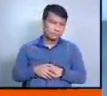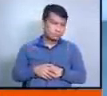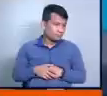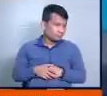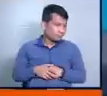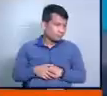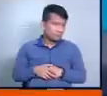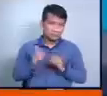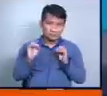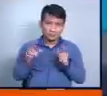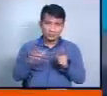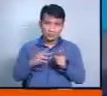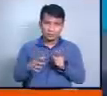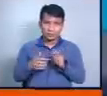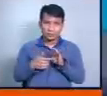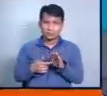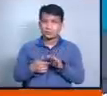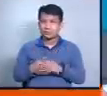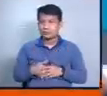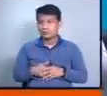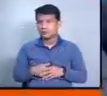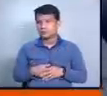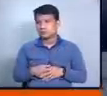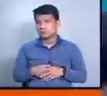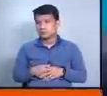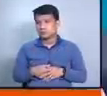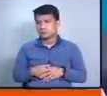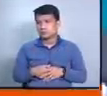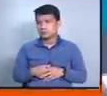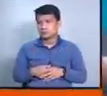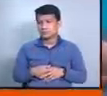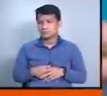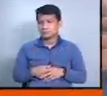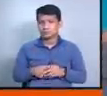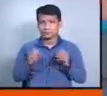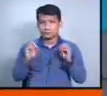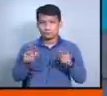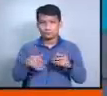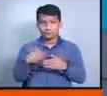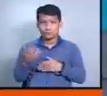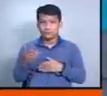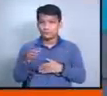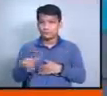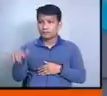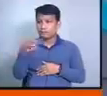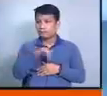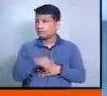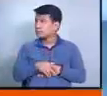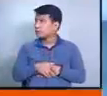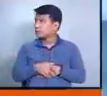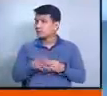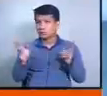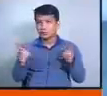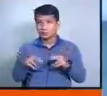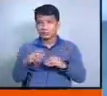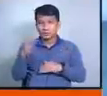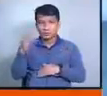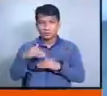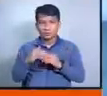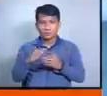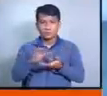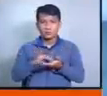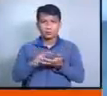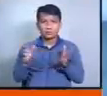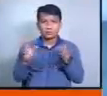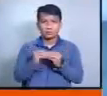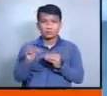250. Okay na sa'yo yan. Okay na po. Ayan, gusto ko lang, ang ngiti na sa sir. Tapos yung mga iba, short ng 1 year, kukupit na lang